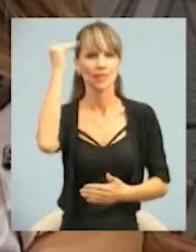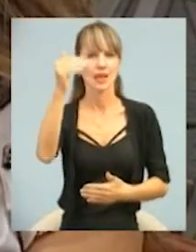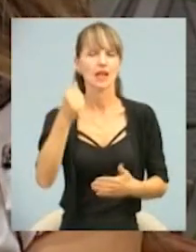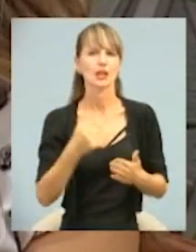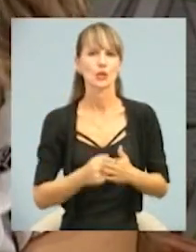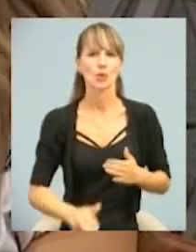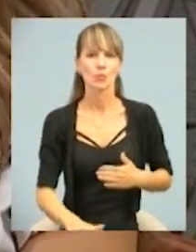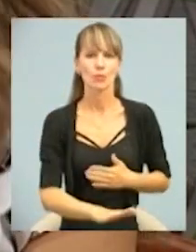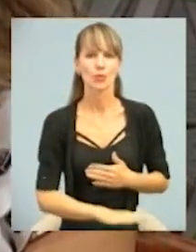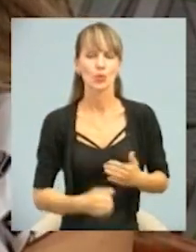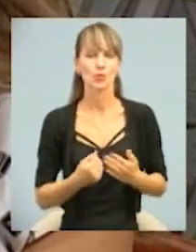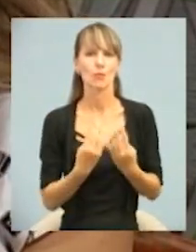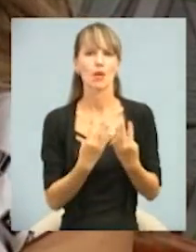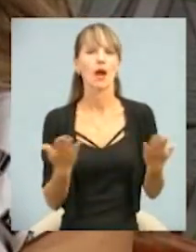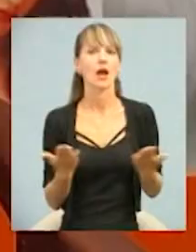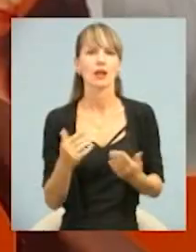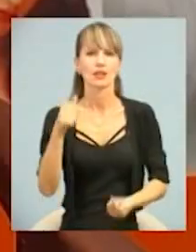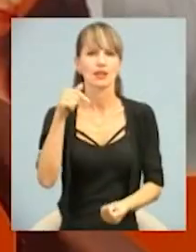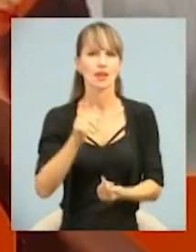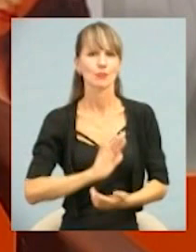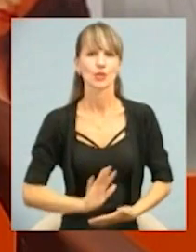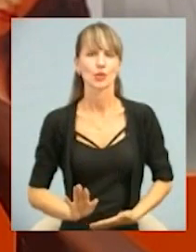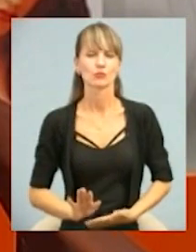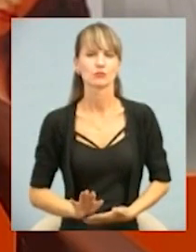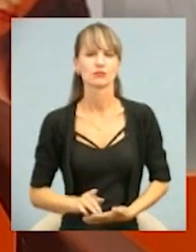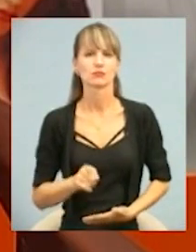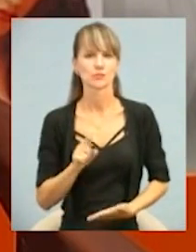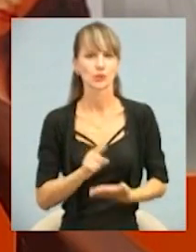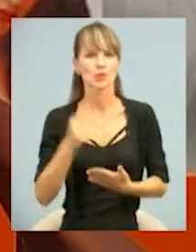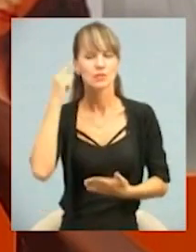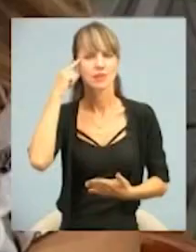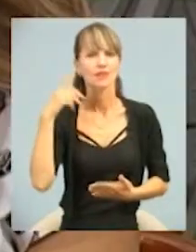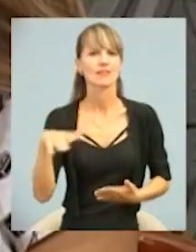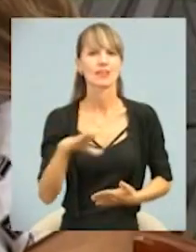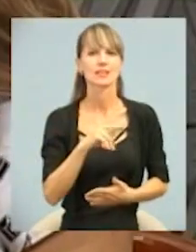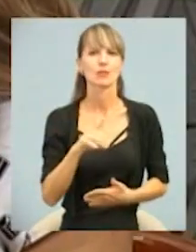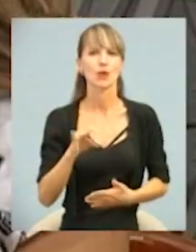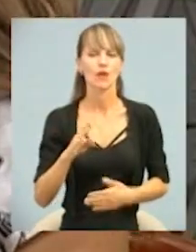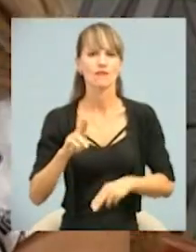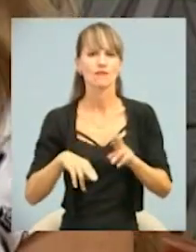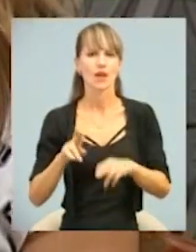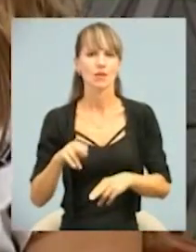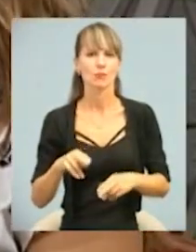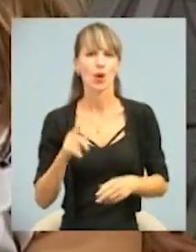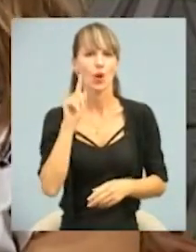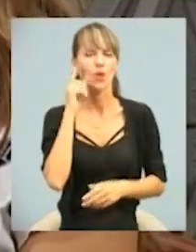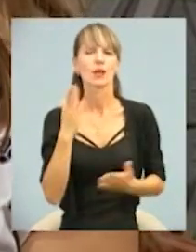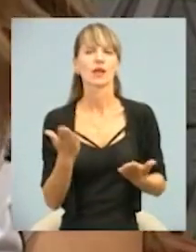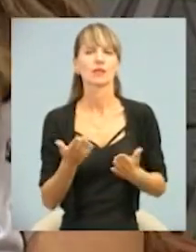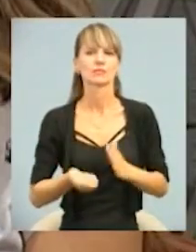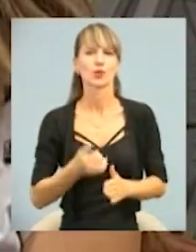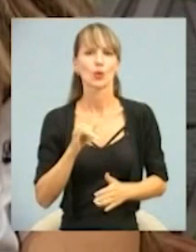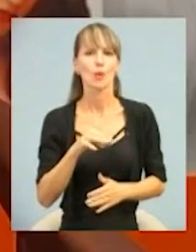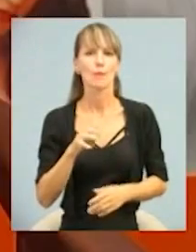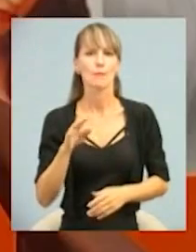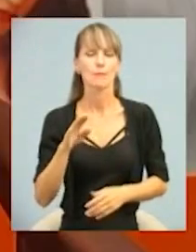до паркану, а яка не підходить. Він мусить знати все про фарби, про кольори. Так. А які ж недоліки у маляра,